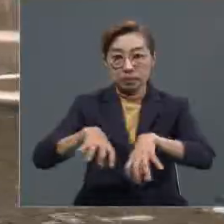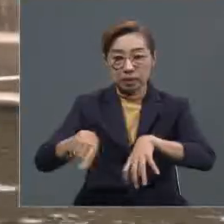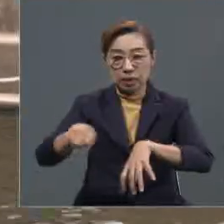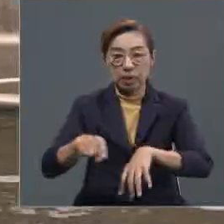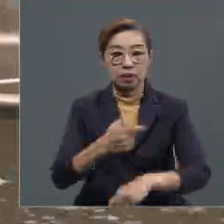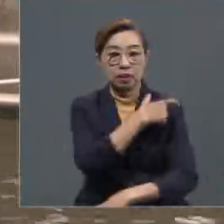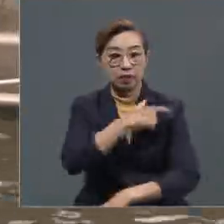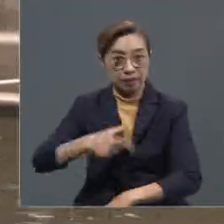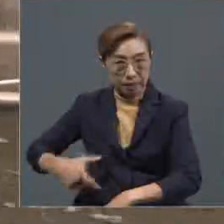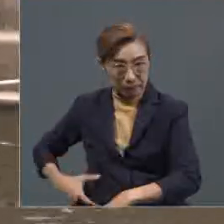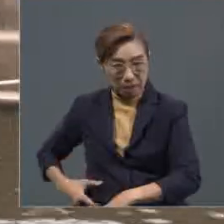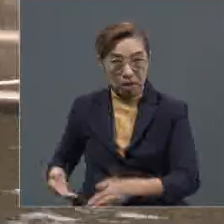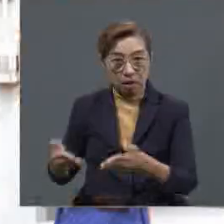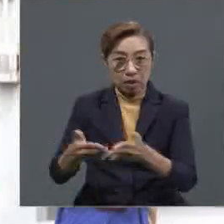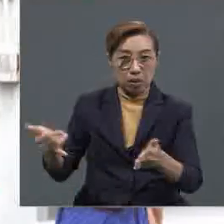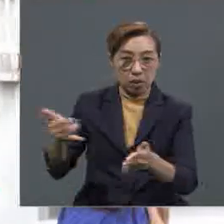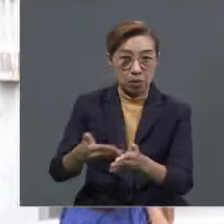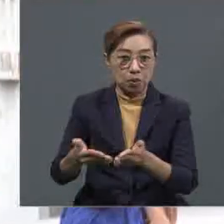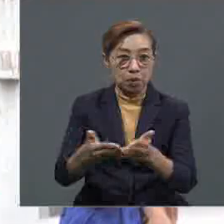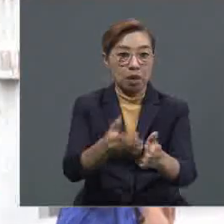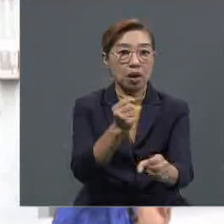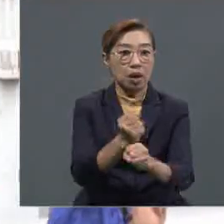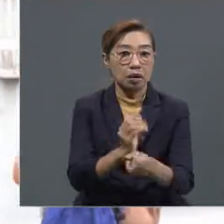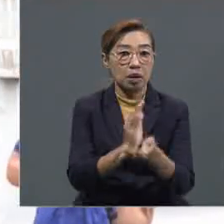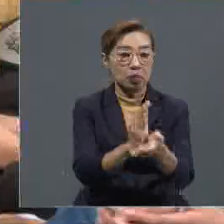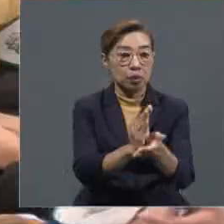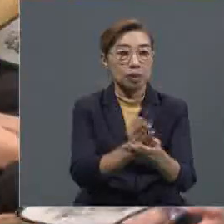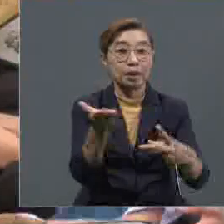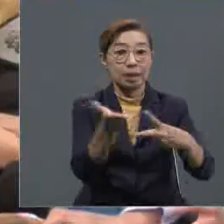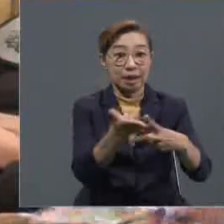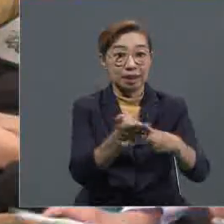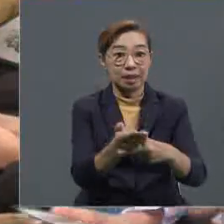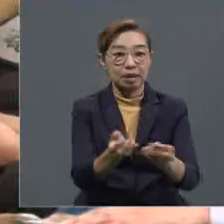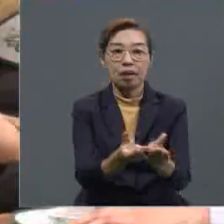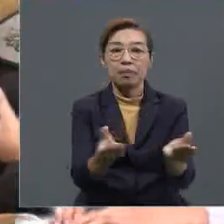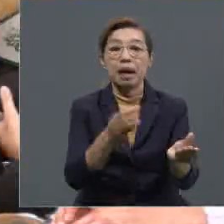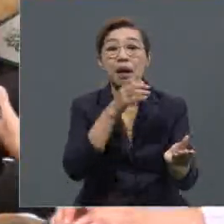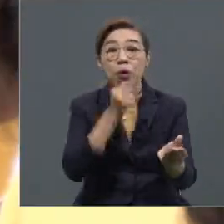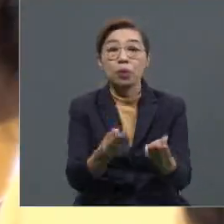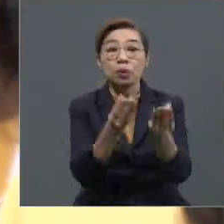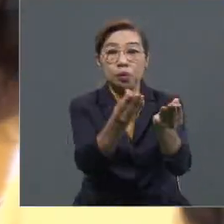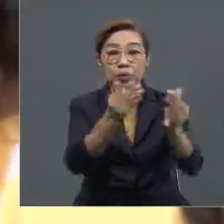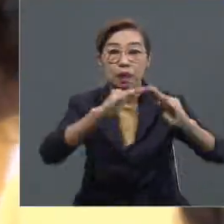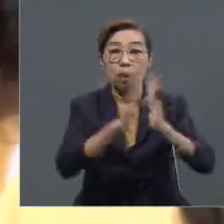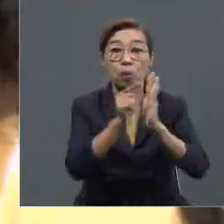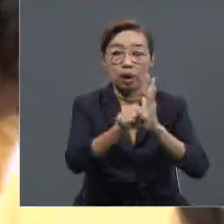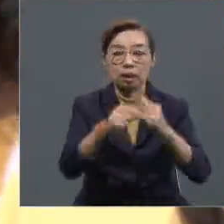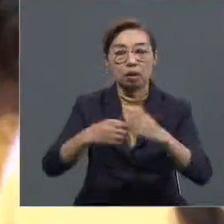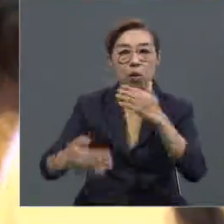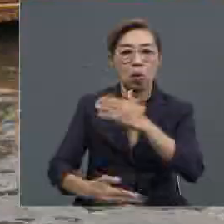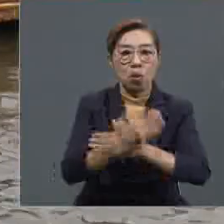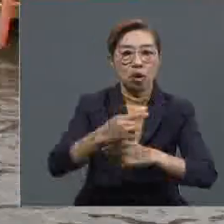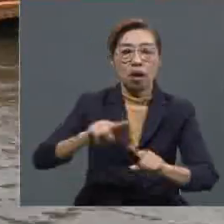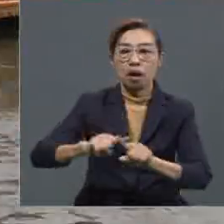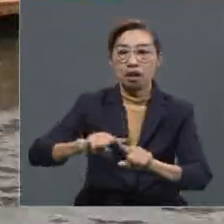พระราชกุศลถวายผ้าพระกฐินโดยขบวนพระยุหยาตราทางชลมารคเนื่องในโอกาสมหามงคลเฉลิมพระชนพรรษา 6รอบ